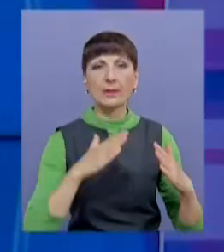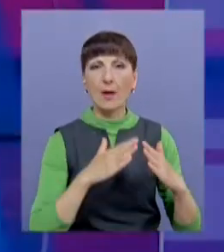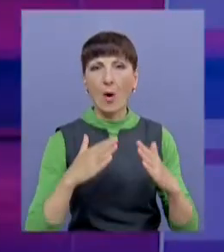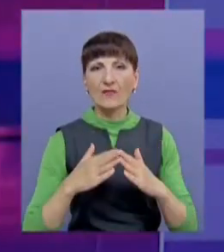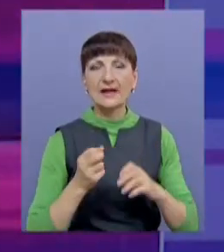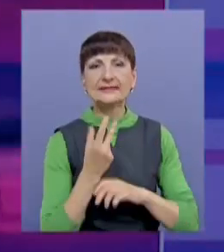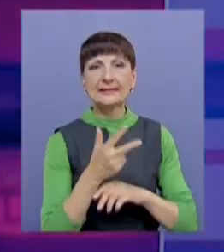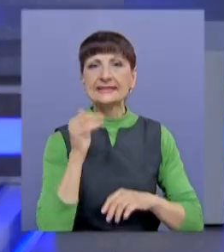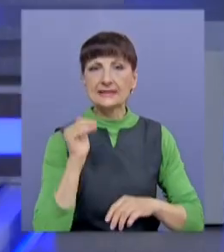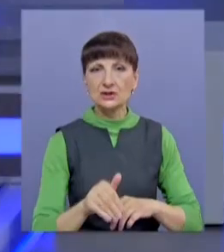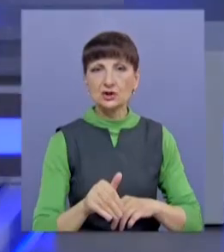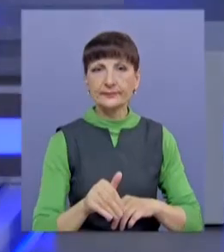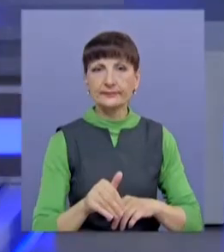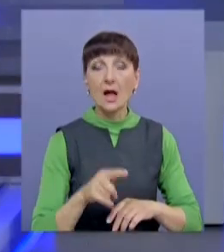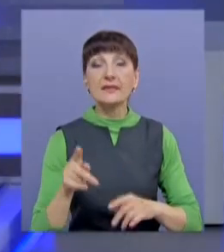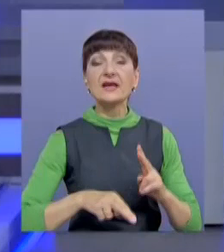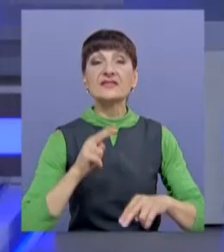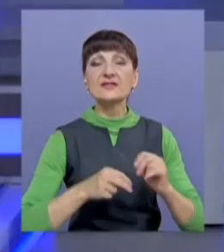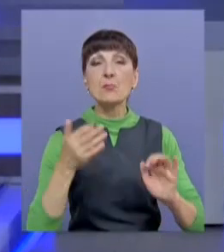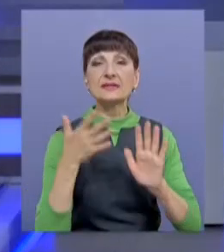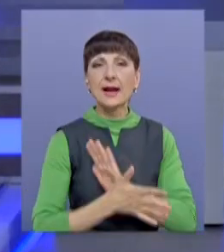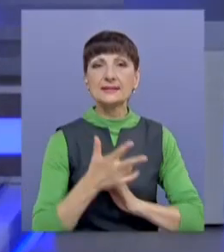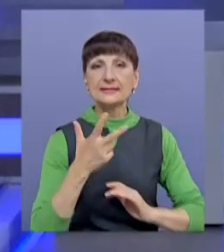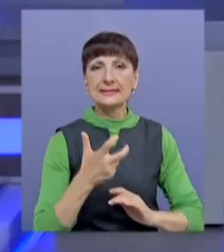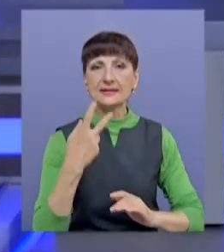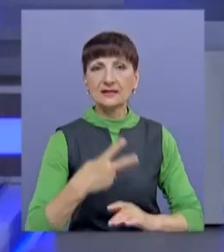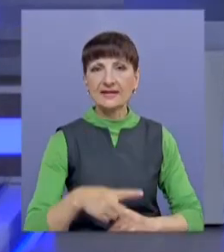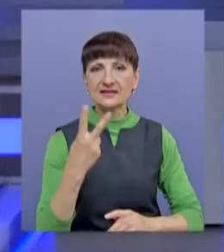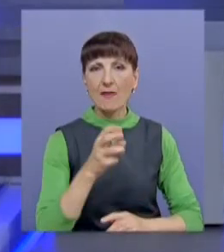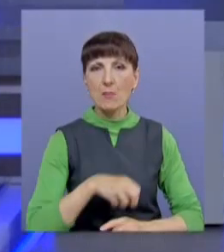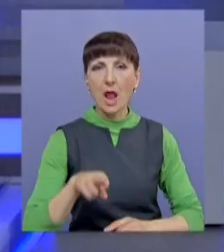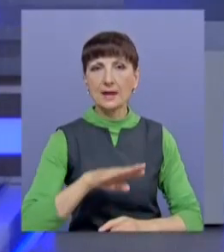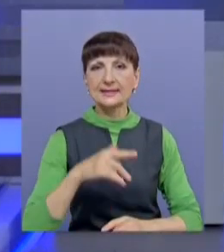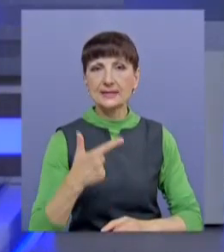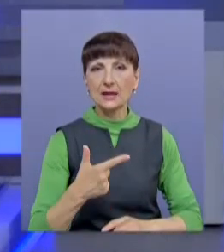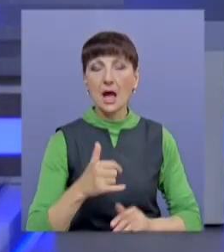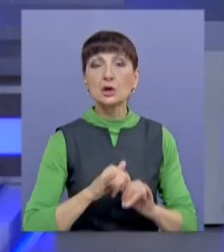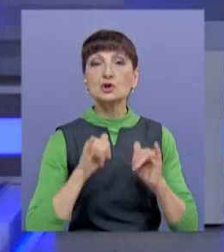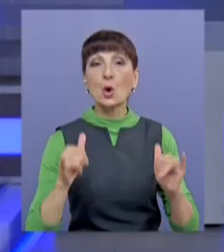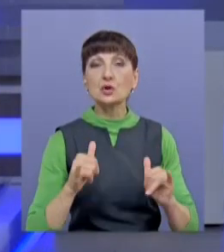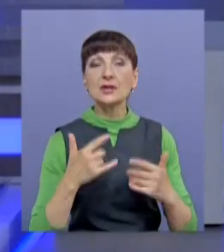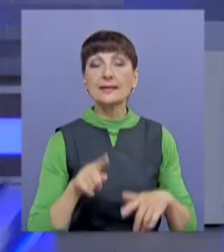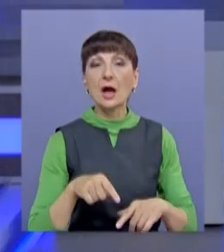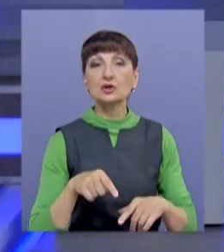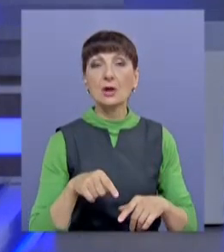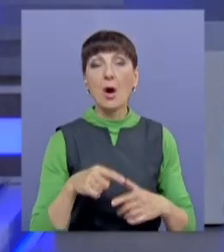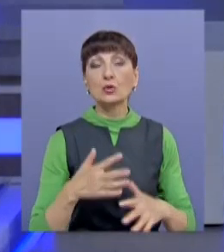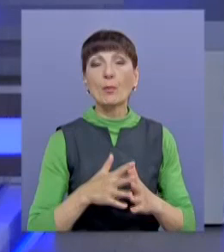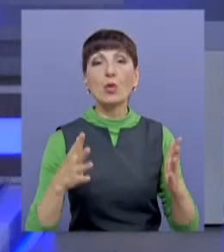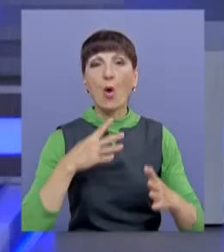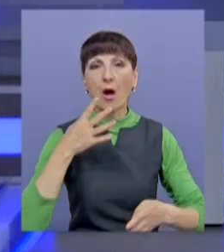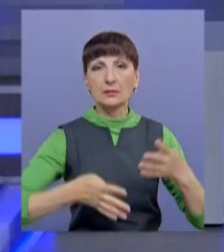– 13 тысяч. На их возведение потратили 322 миллиарда тенге. С ростом сумм поднимается и больше